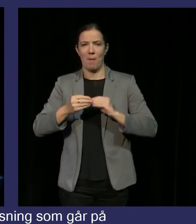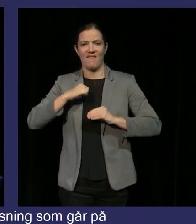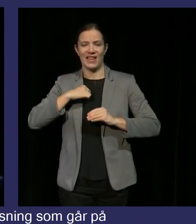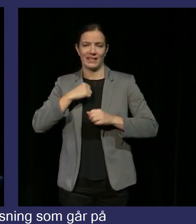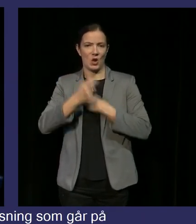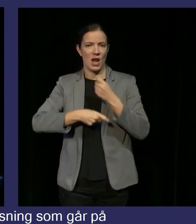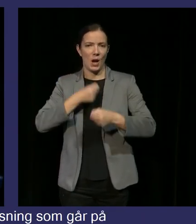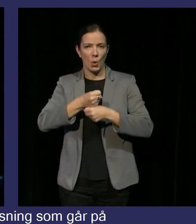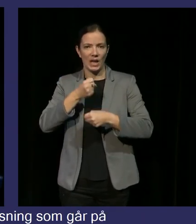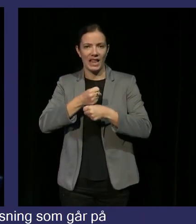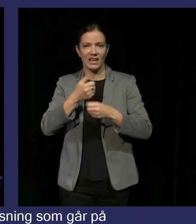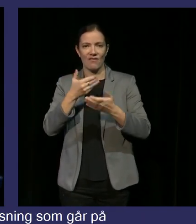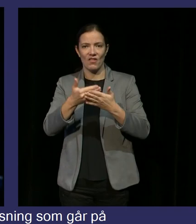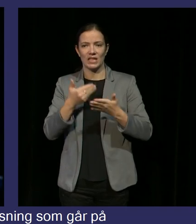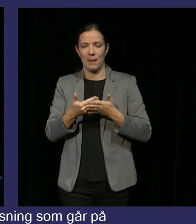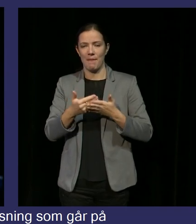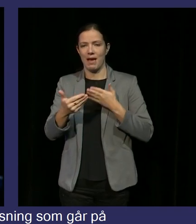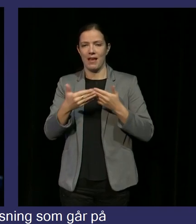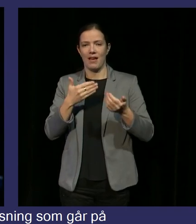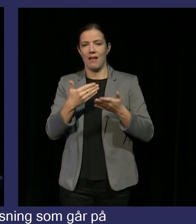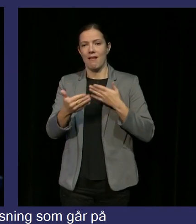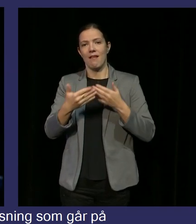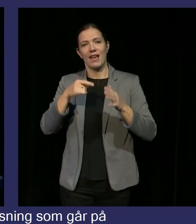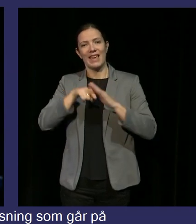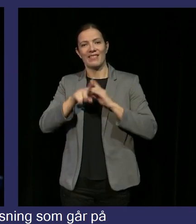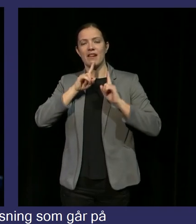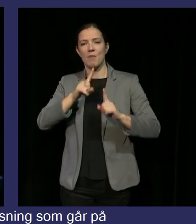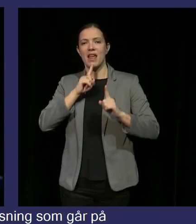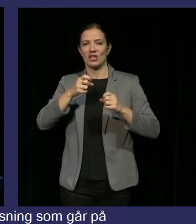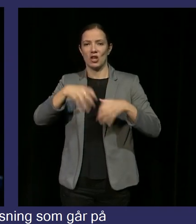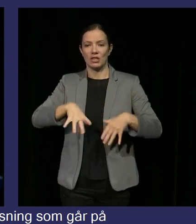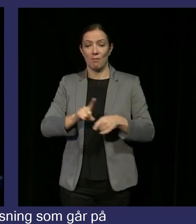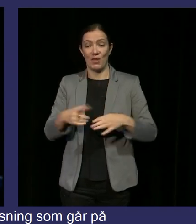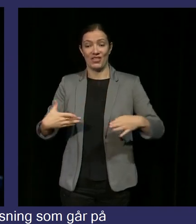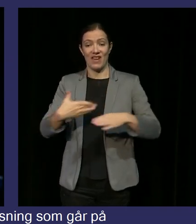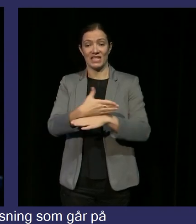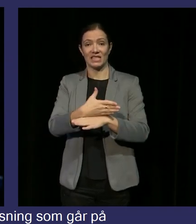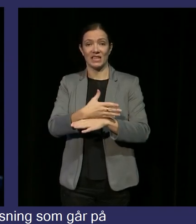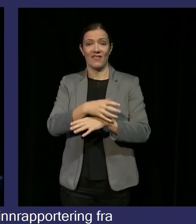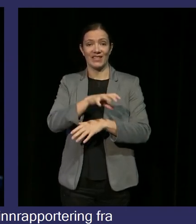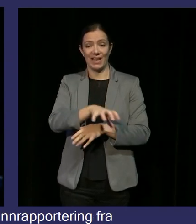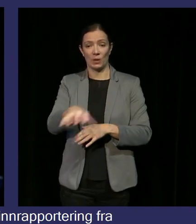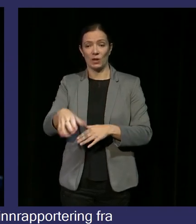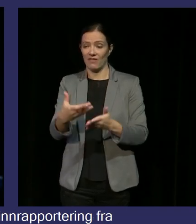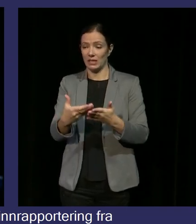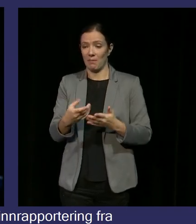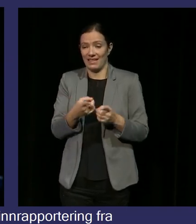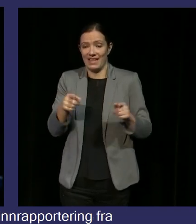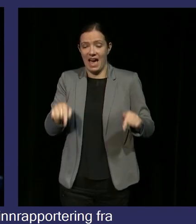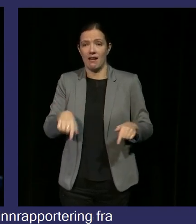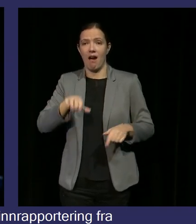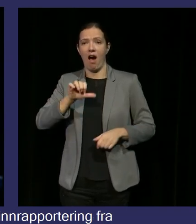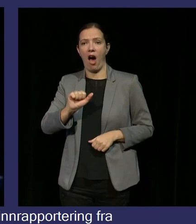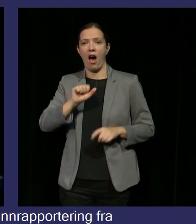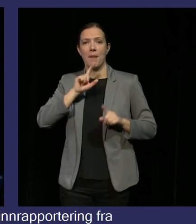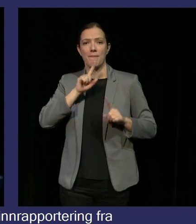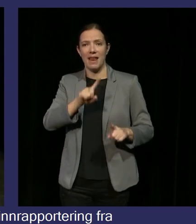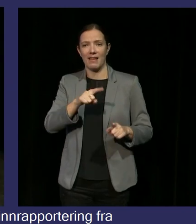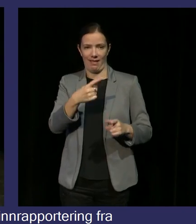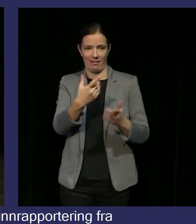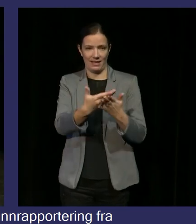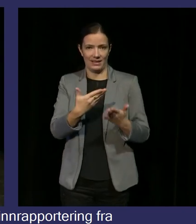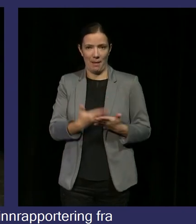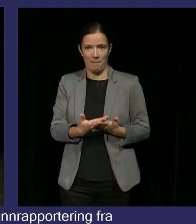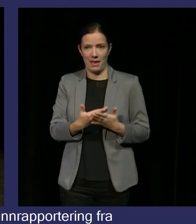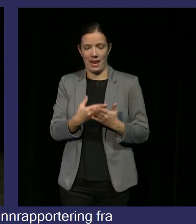eksempel lage en innrapporteringsløsning som går på tvers av disse sektorene, for eksempel de som her. A-meldingen et eksempel på det,